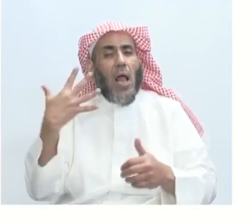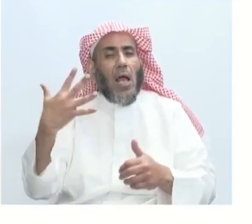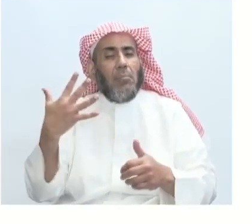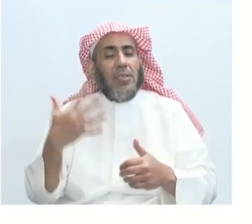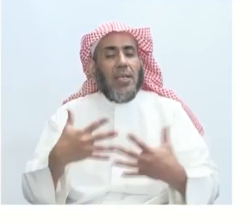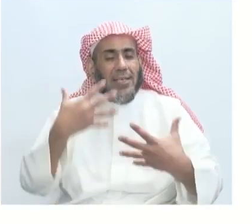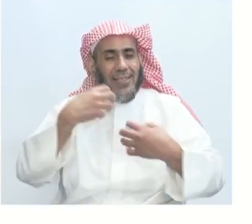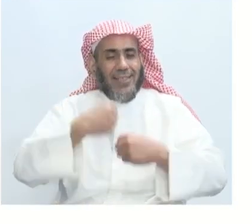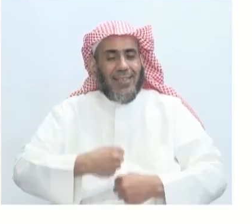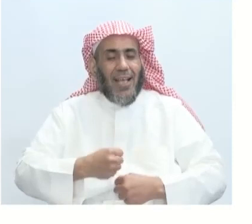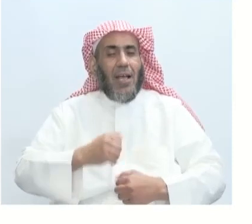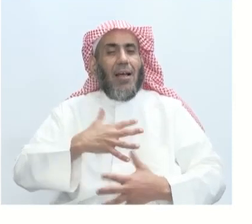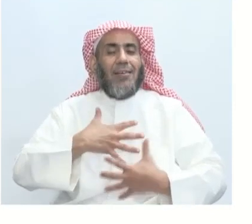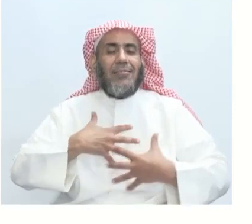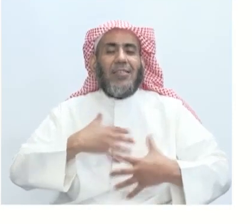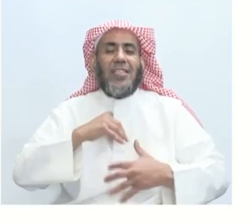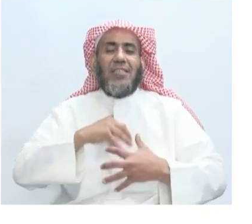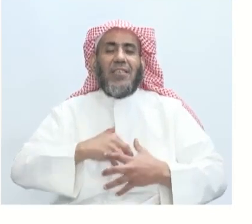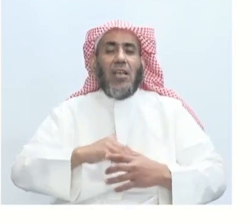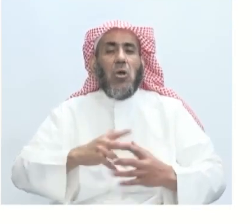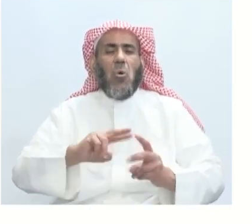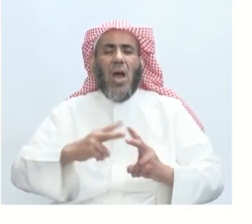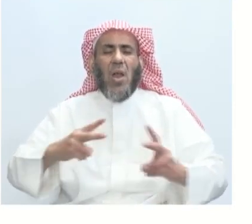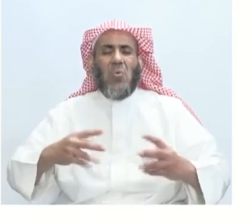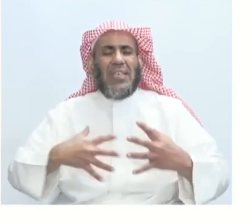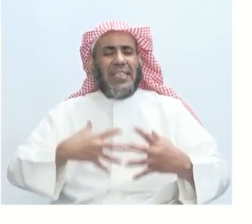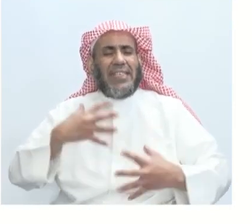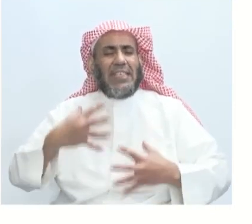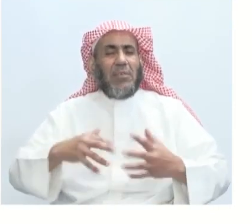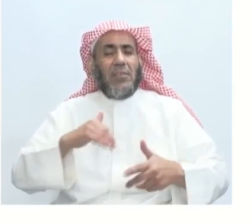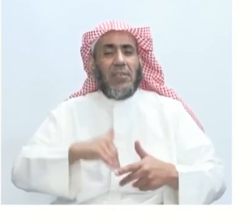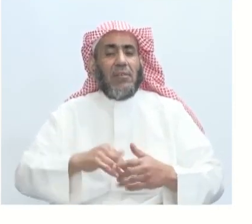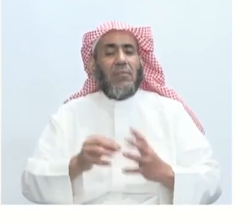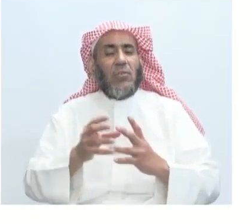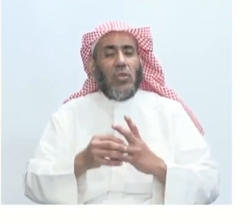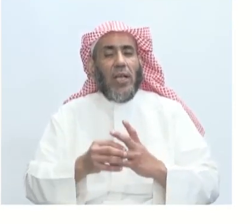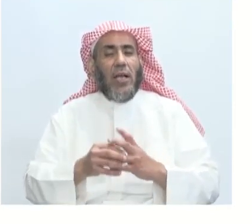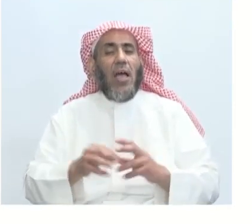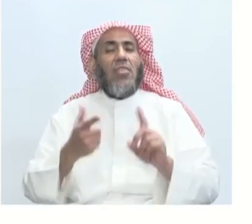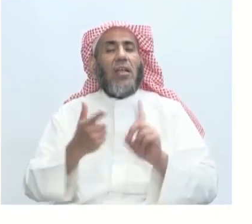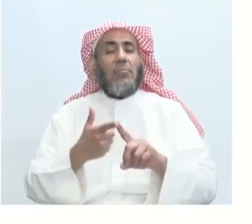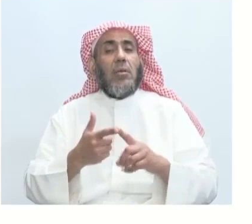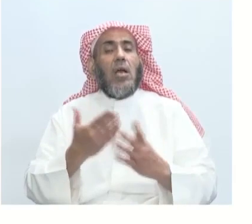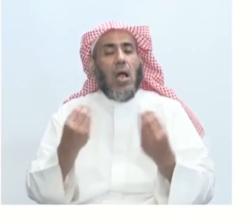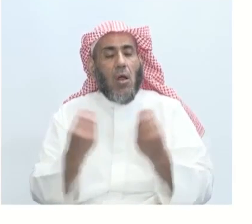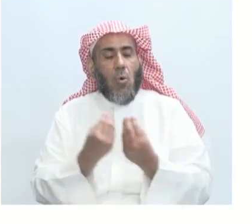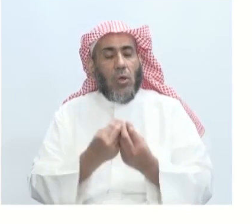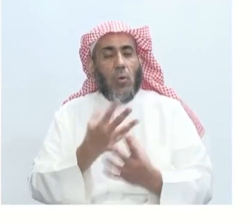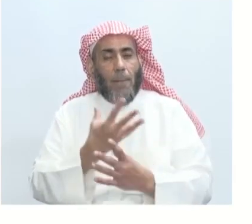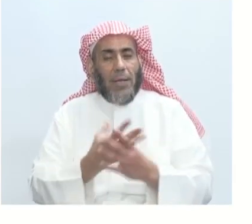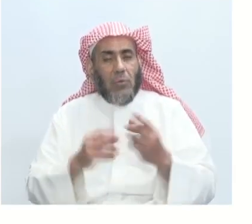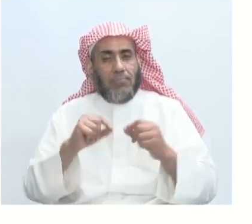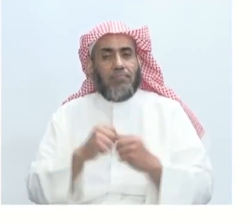الصحه النفسيه انواع الاضطرابات النفسيه في جزئها الثاني انا وانتم ابنائي وبنات